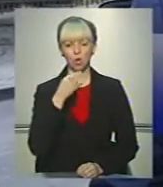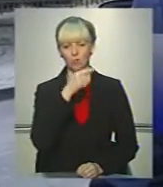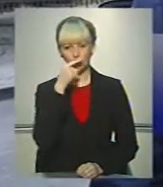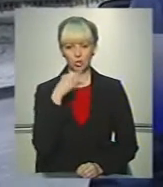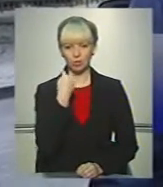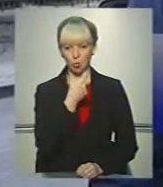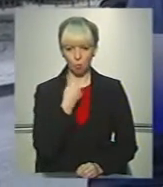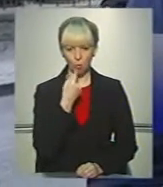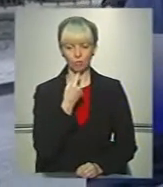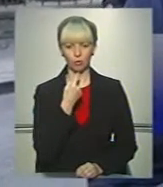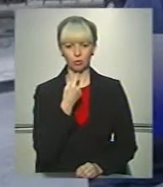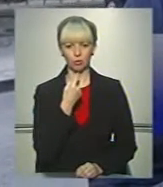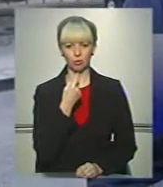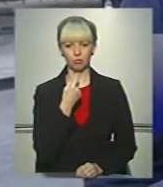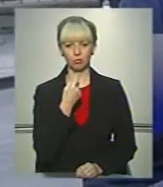російською мовою,